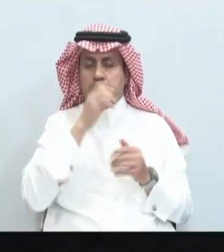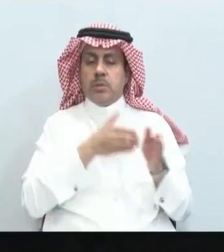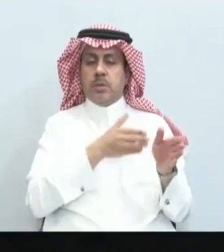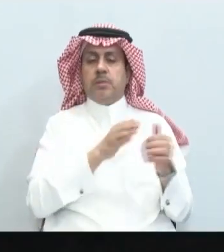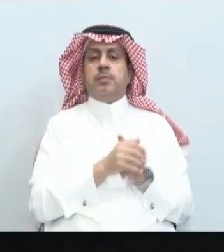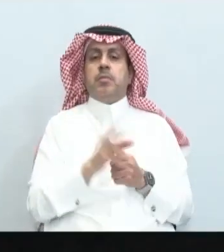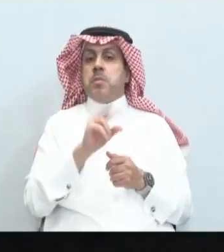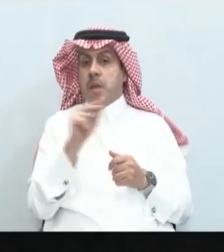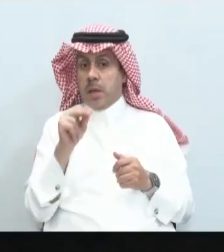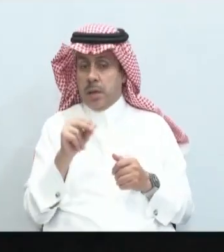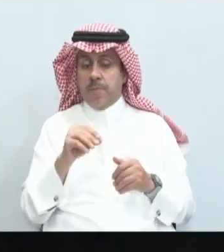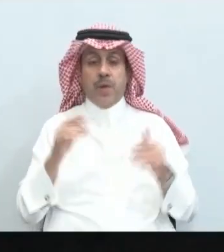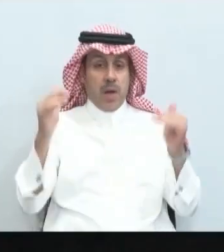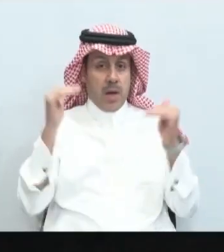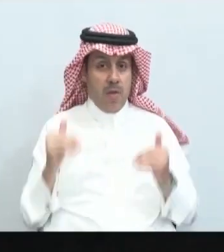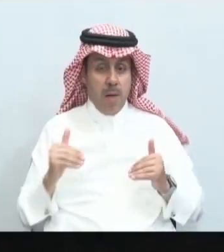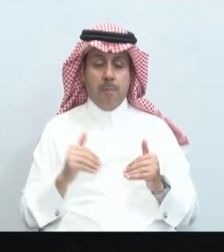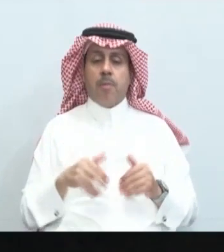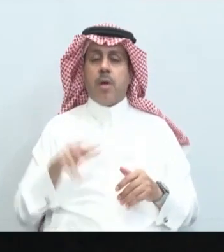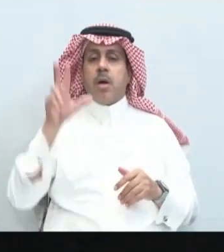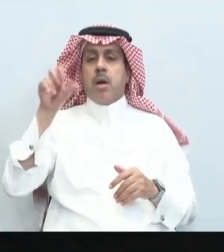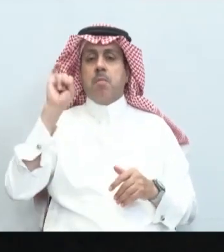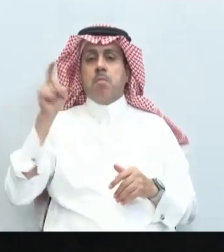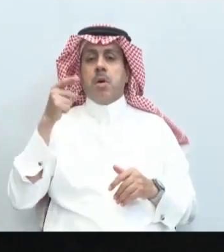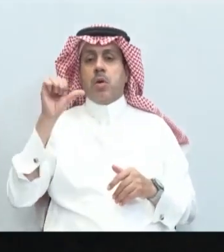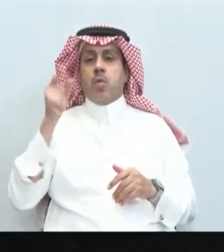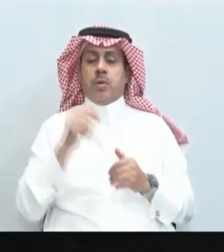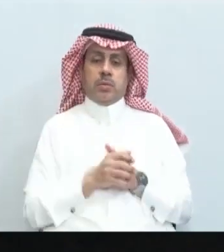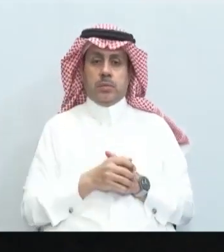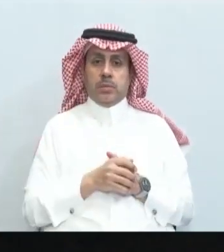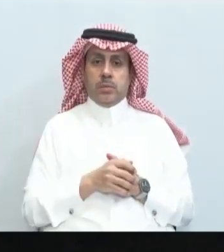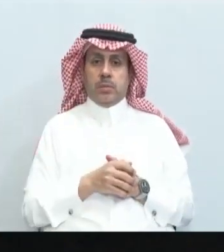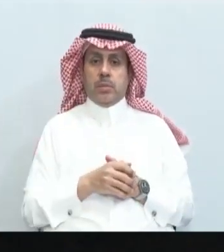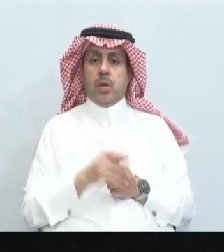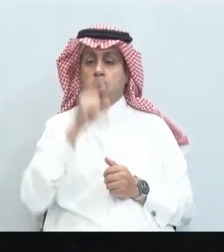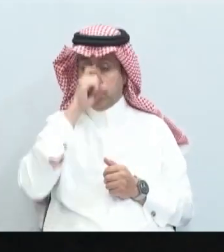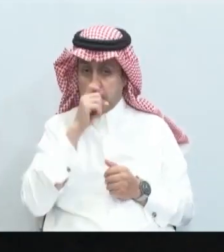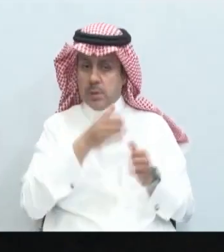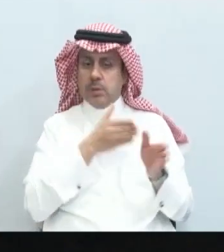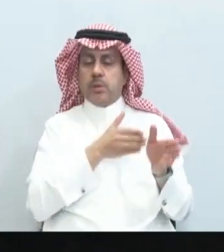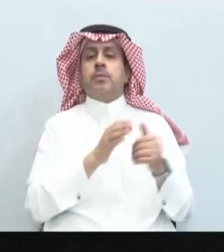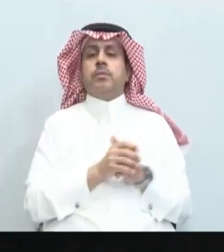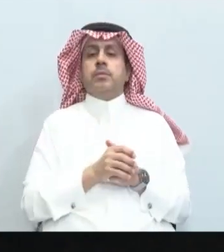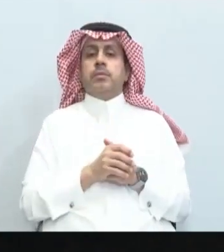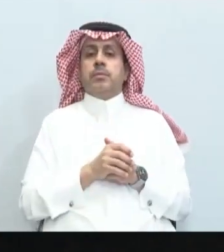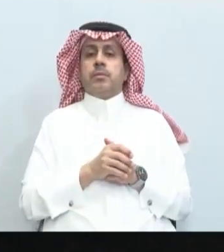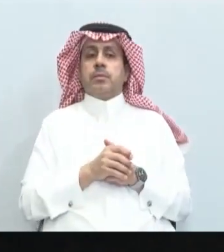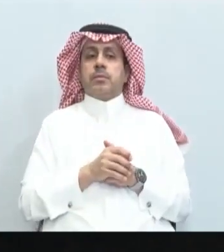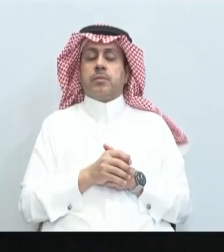النظام المرور وغير ذلك من الانظمه فهذه الانظمه يجب علينا ان نلتزم جميعا بها